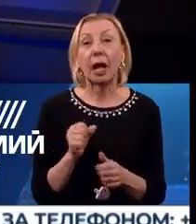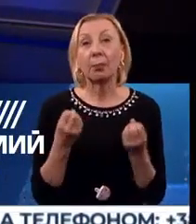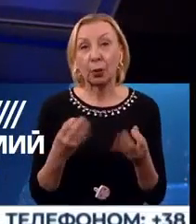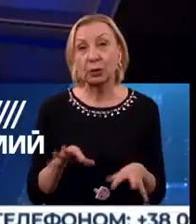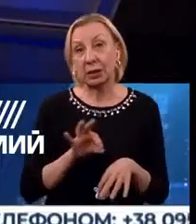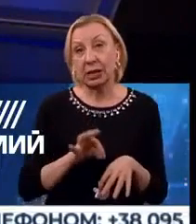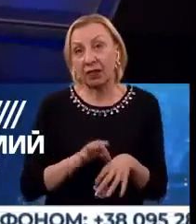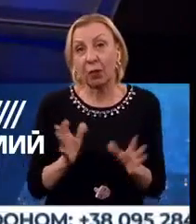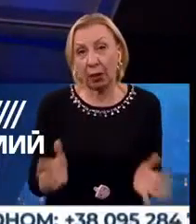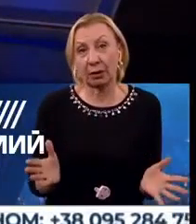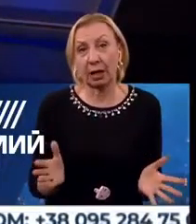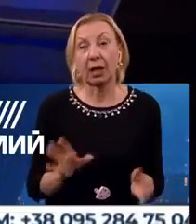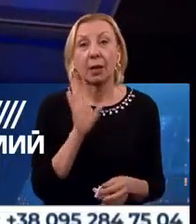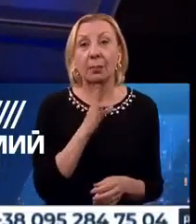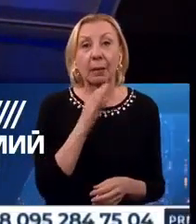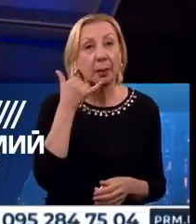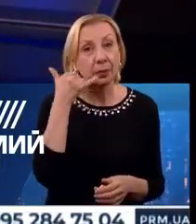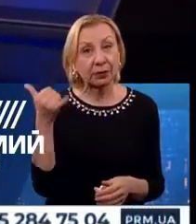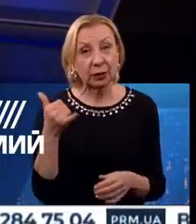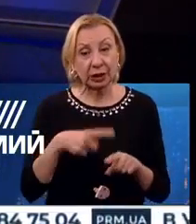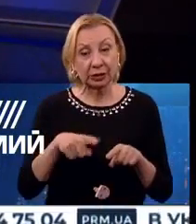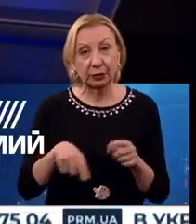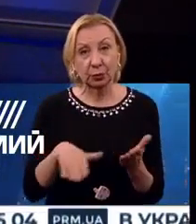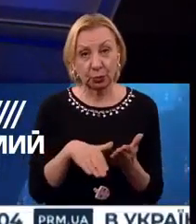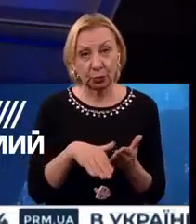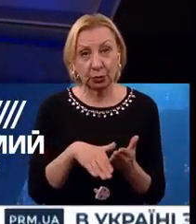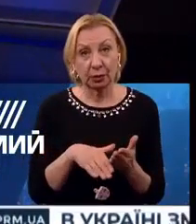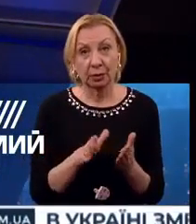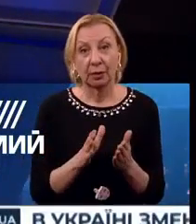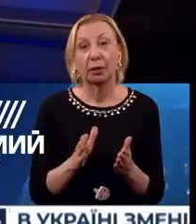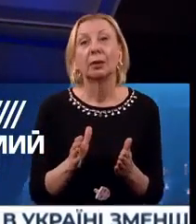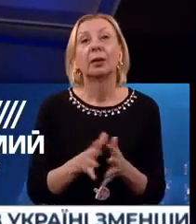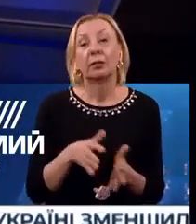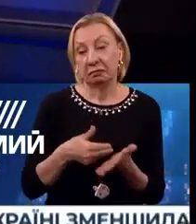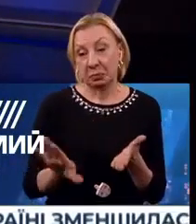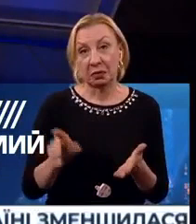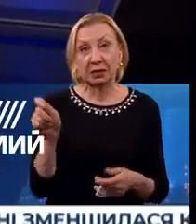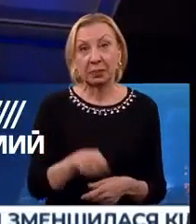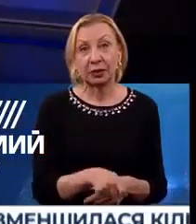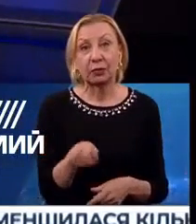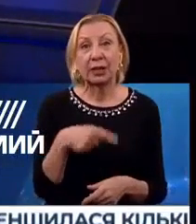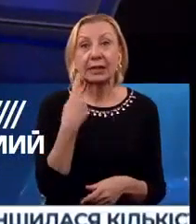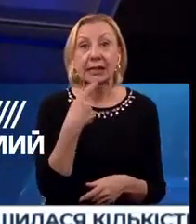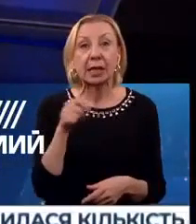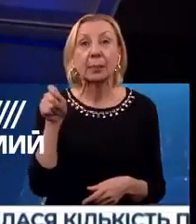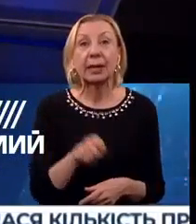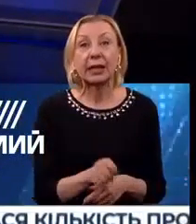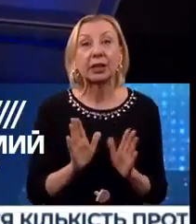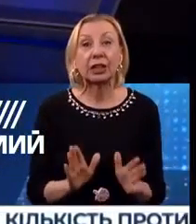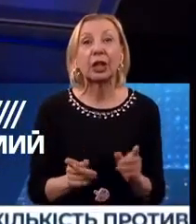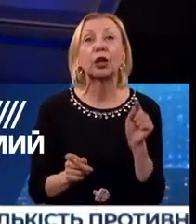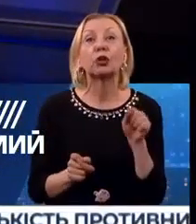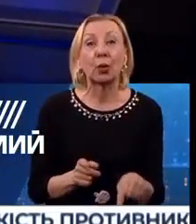просто захворювання. Моя мама позвонила на швидку. Відмовилась приїжджати. Вони сказали, що приїдуть тільки тоді,